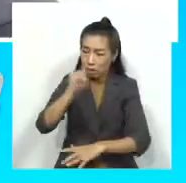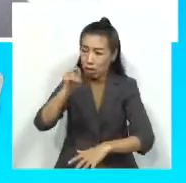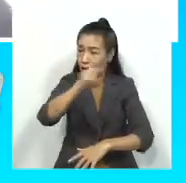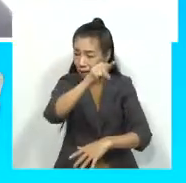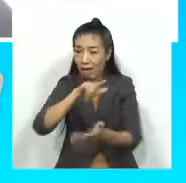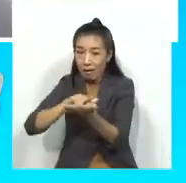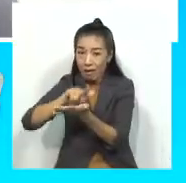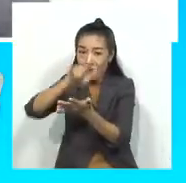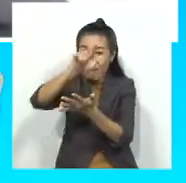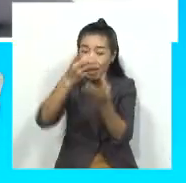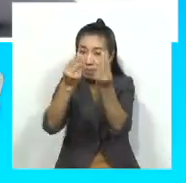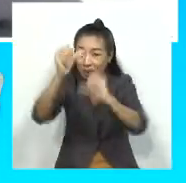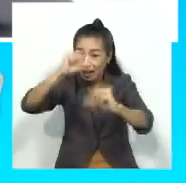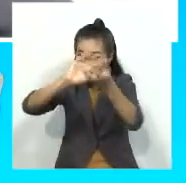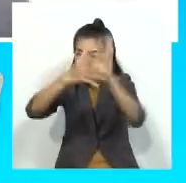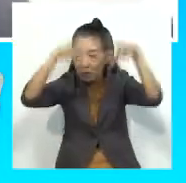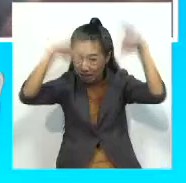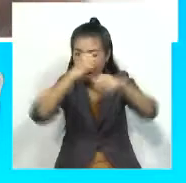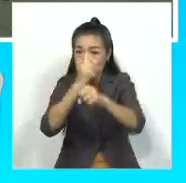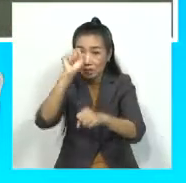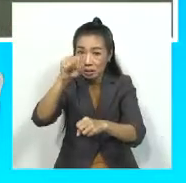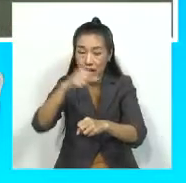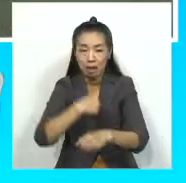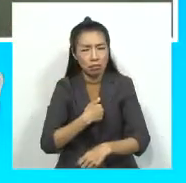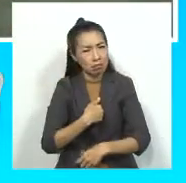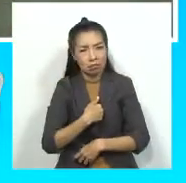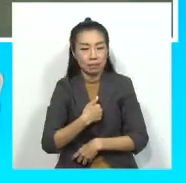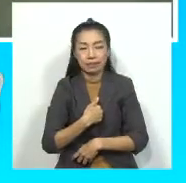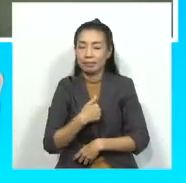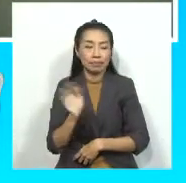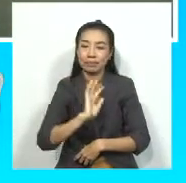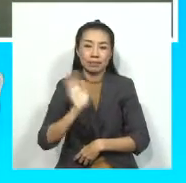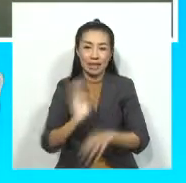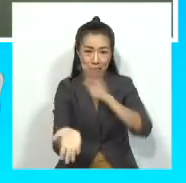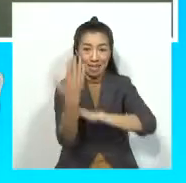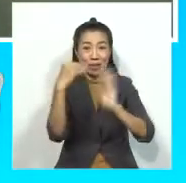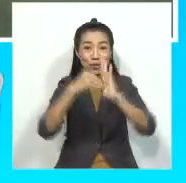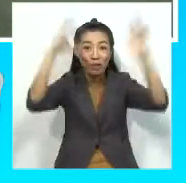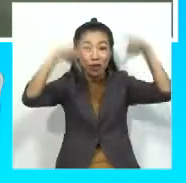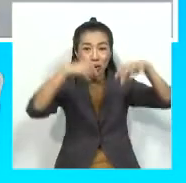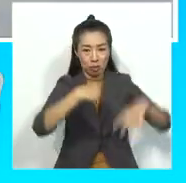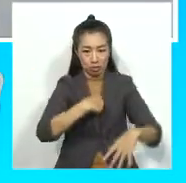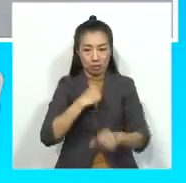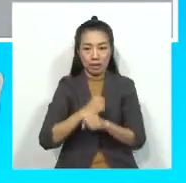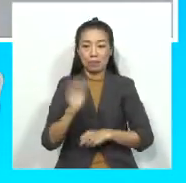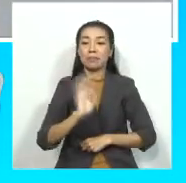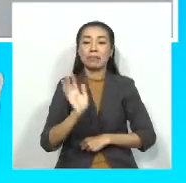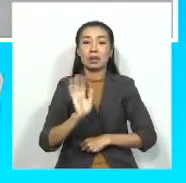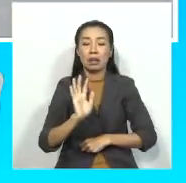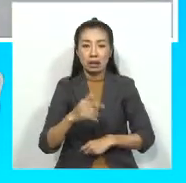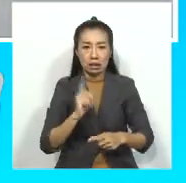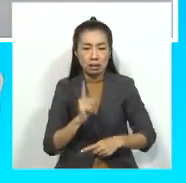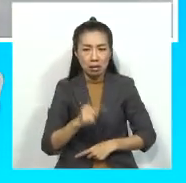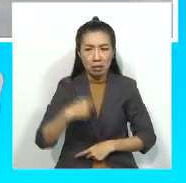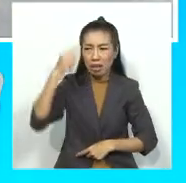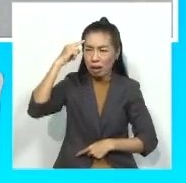ลวงเป็นที่กรมฝนหลวงและการเกษตรไปทำหรือไม่ผมก็ยืนยันเลยนะครับว่าไม่ใช่นะครับเพราะว่า จะบอกว่